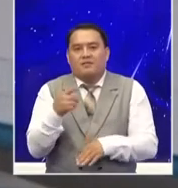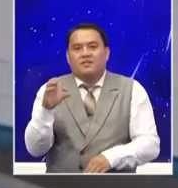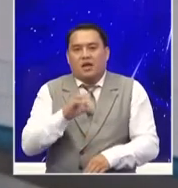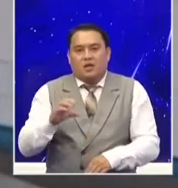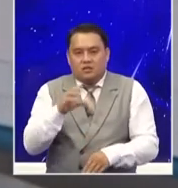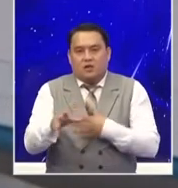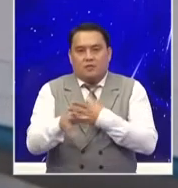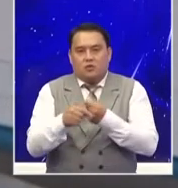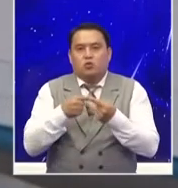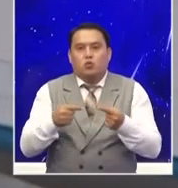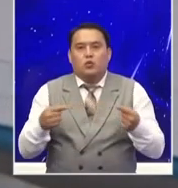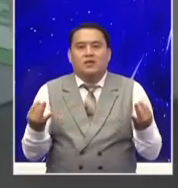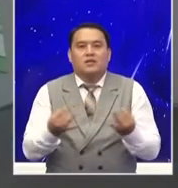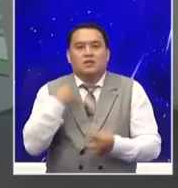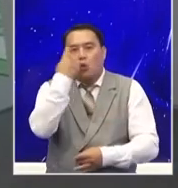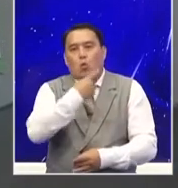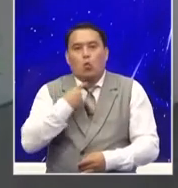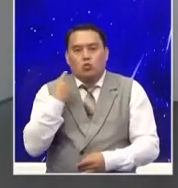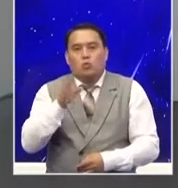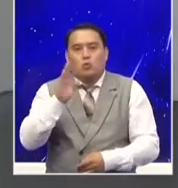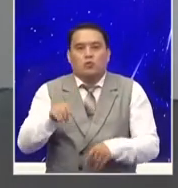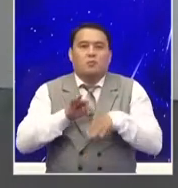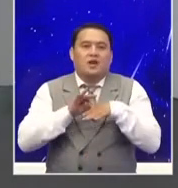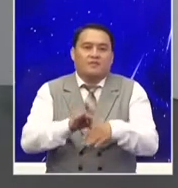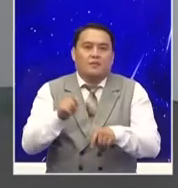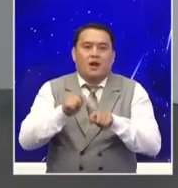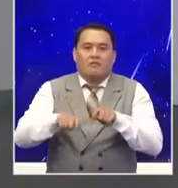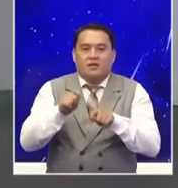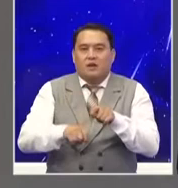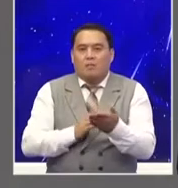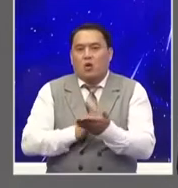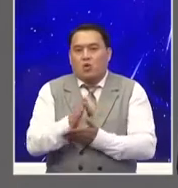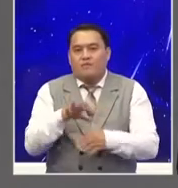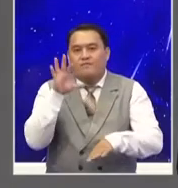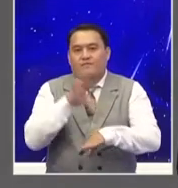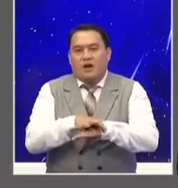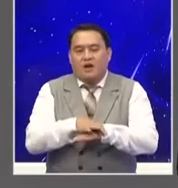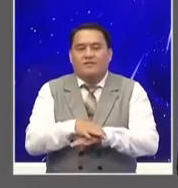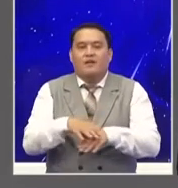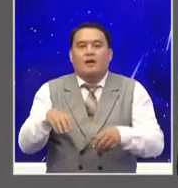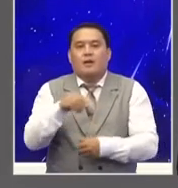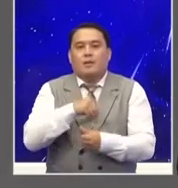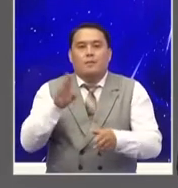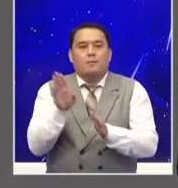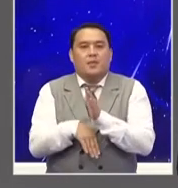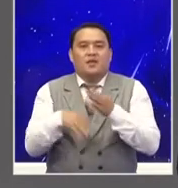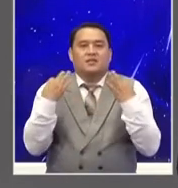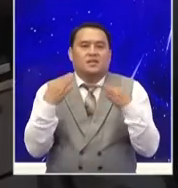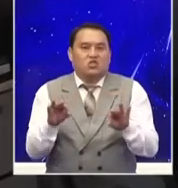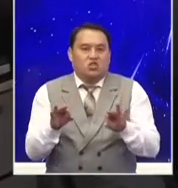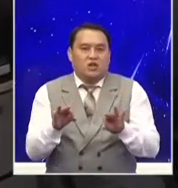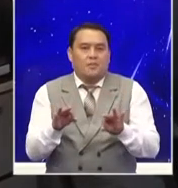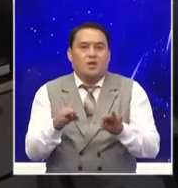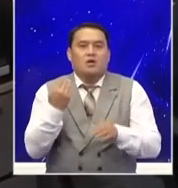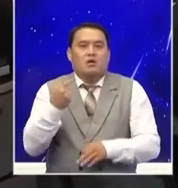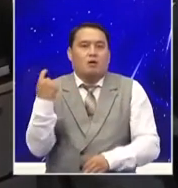ими совместно с другими заинтересованными органами будут проводиться рейды, направленные на выявление автомобилей без соответствующей регистрации.